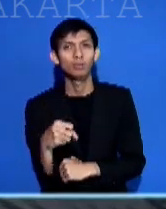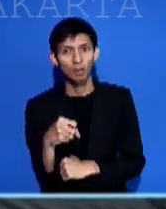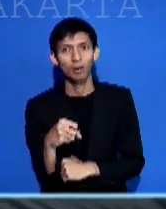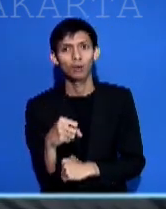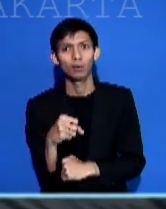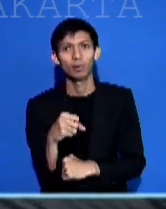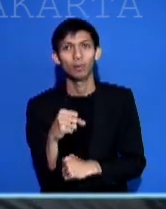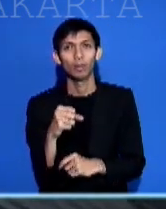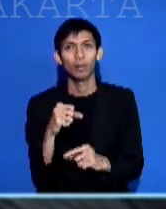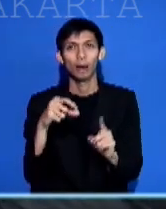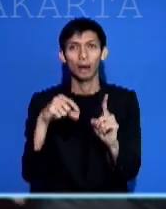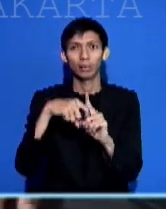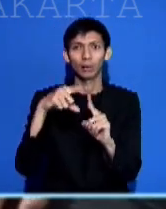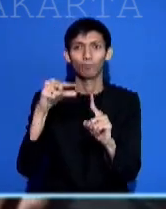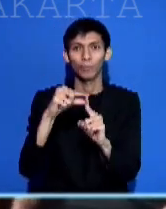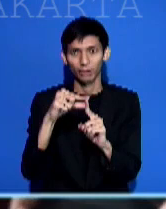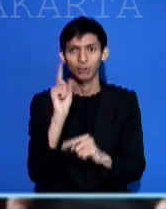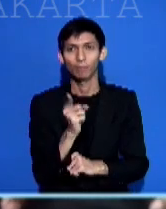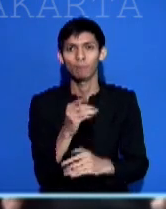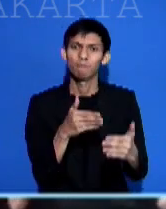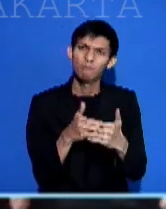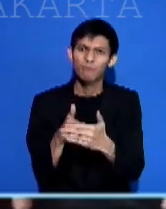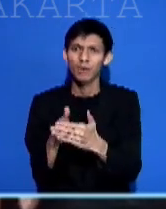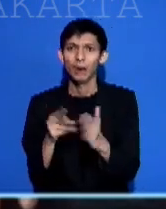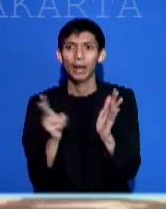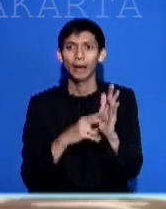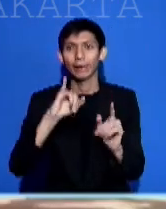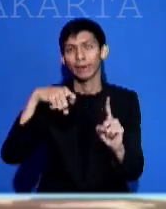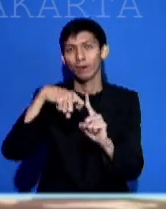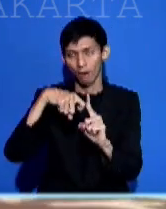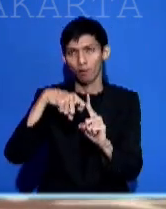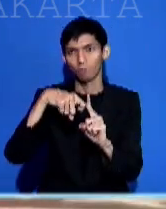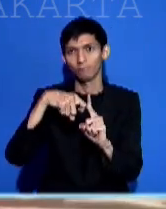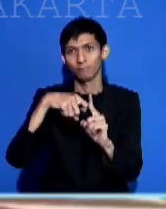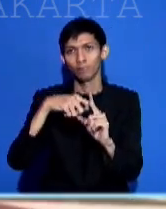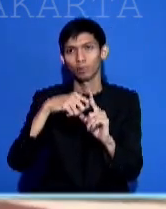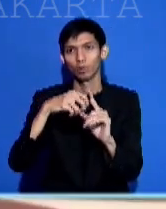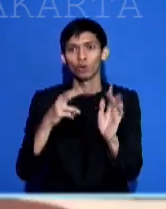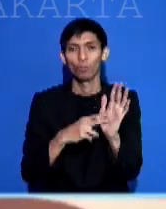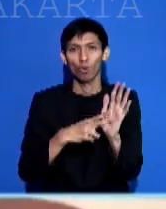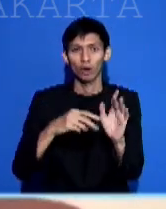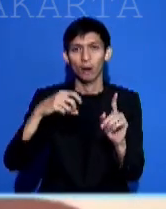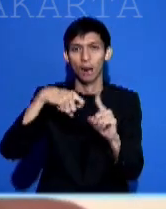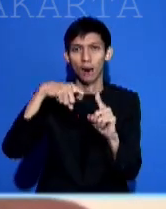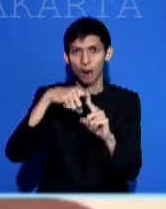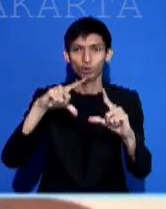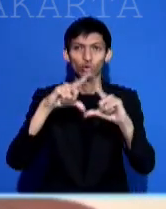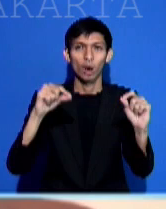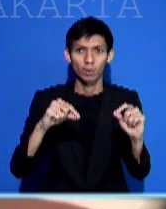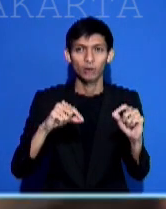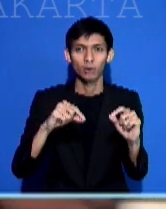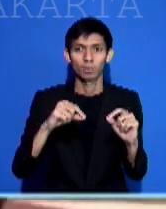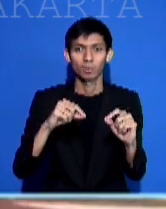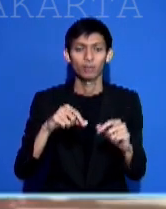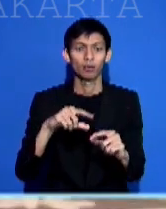pemilih tambahan karena terkendala pemenuhan NIK, nomor kartu keluarga, dan KTP elektronik. Untuk pengamanan 11 TPS